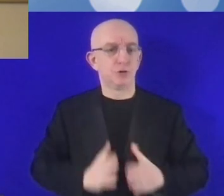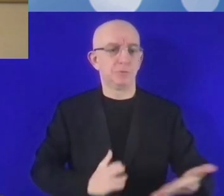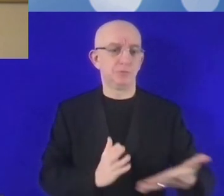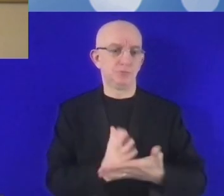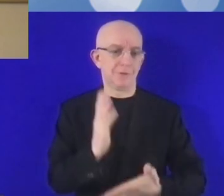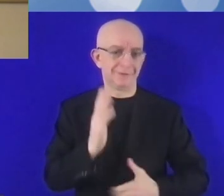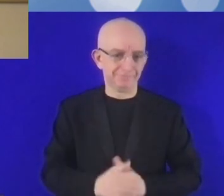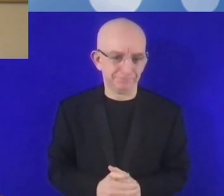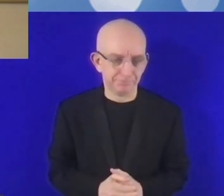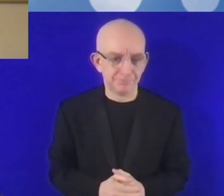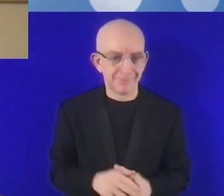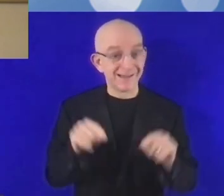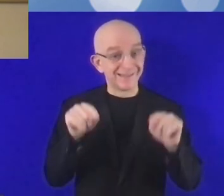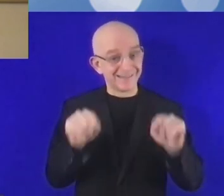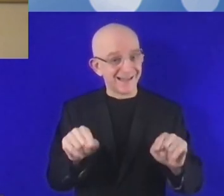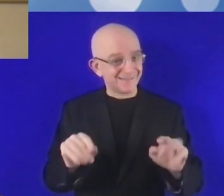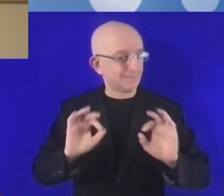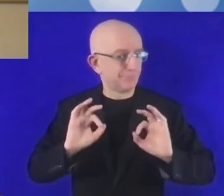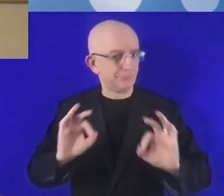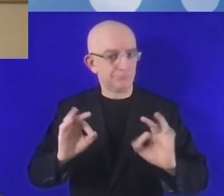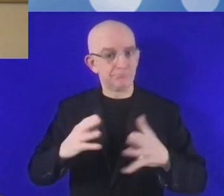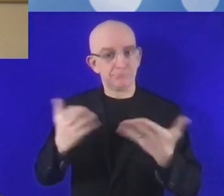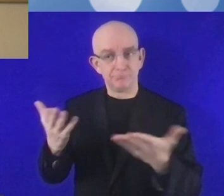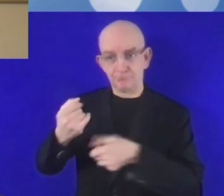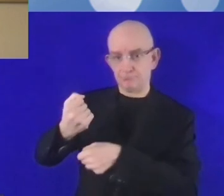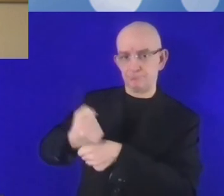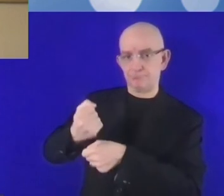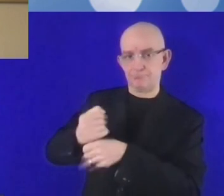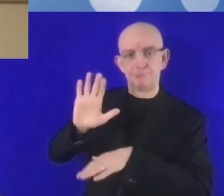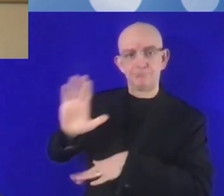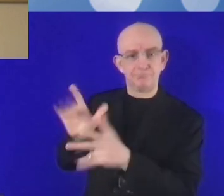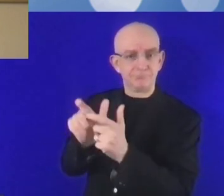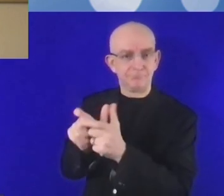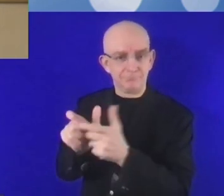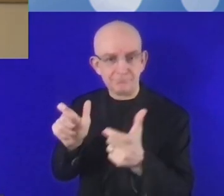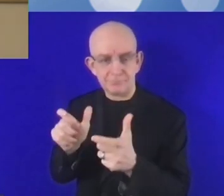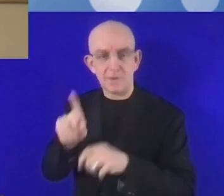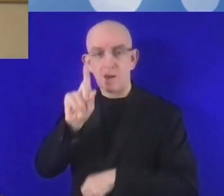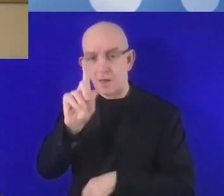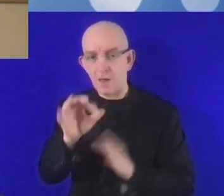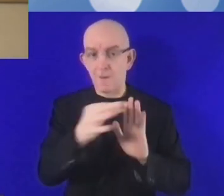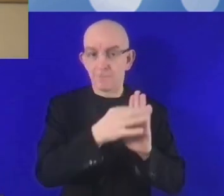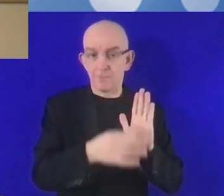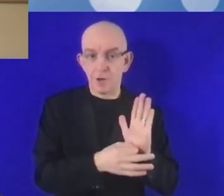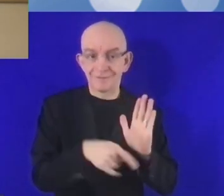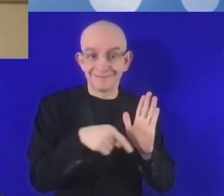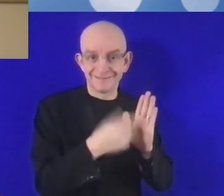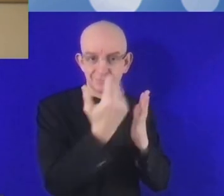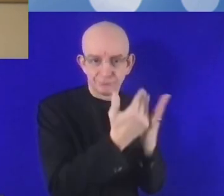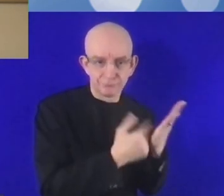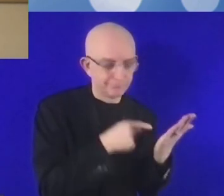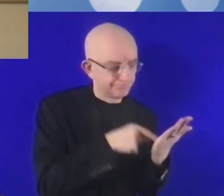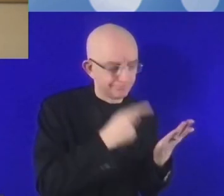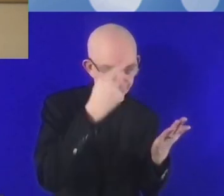我们相信互联网的使用是一个非常基本的